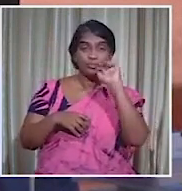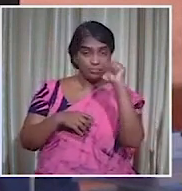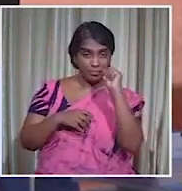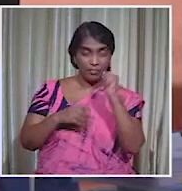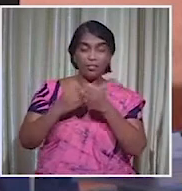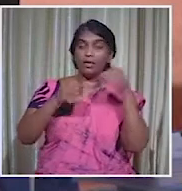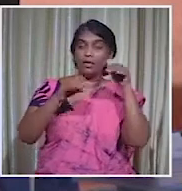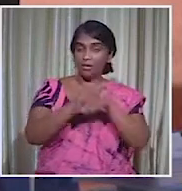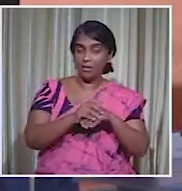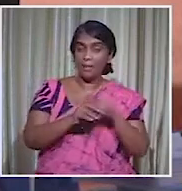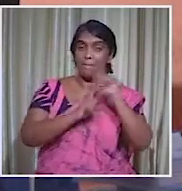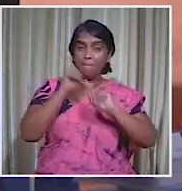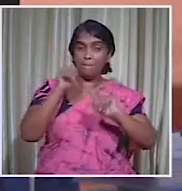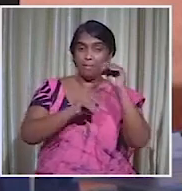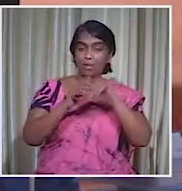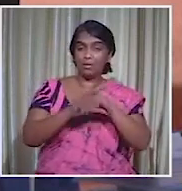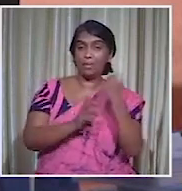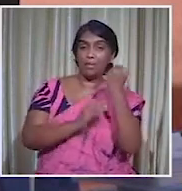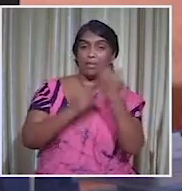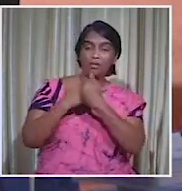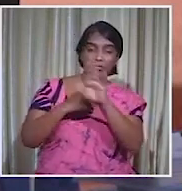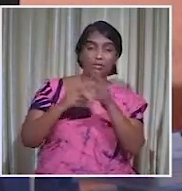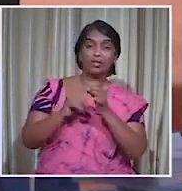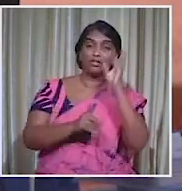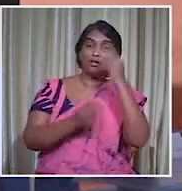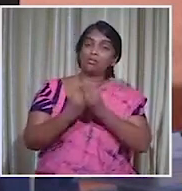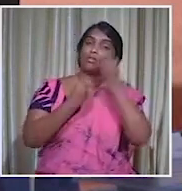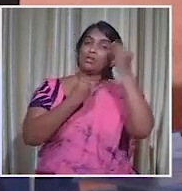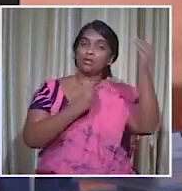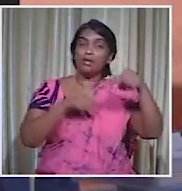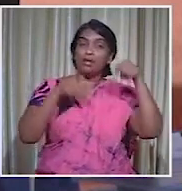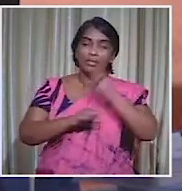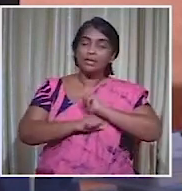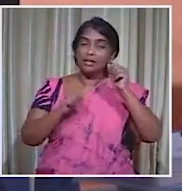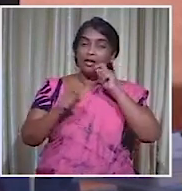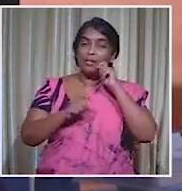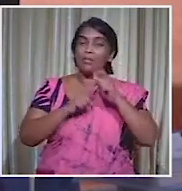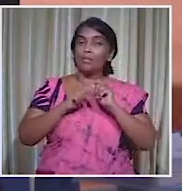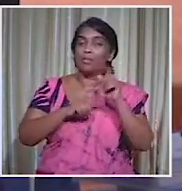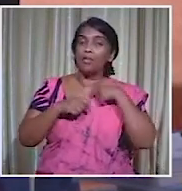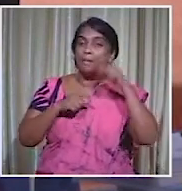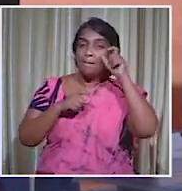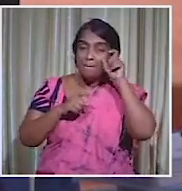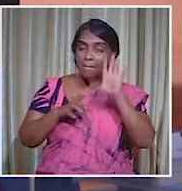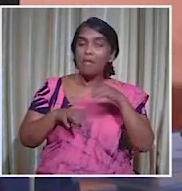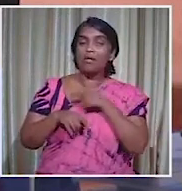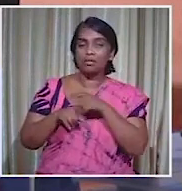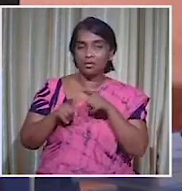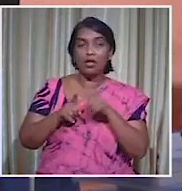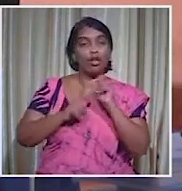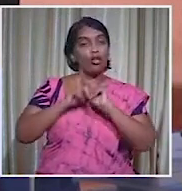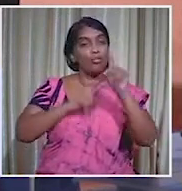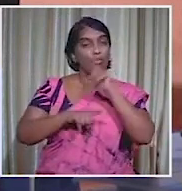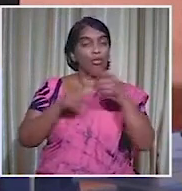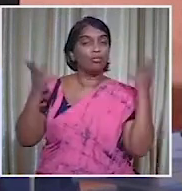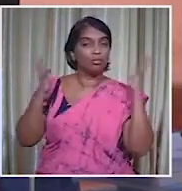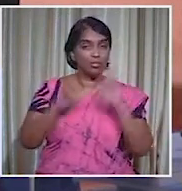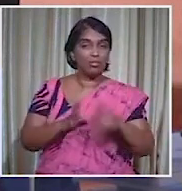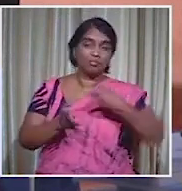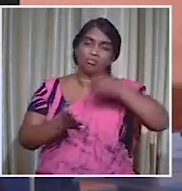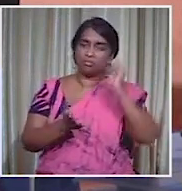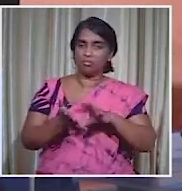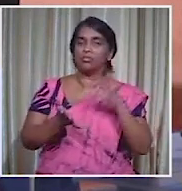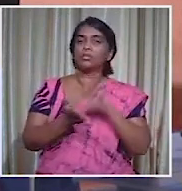ගිහිල්ලි වරලා පාර්ලිමේන්තුවේ තිබ්බ බලය එපා කියලා දීලා ජනාධිපතිවරයාට අද මෙතන ඇවිල්ලා අඬනවා මිනිස්සු බලාපොරොත්තුෙන් හිටියේ පාර්ලිමේන්තුව ආපු ගමන් තීන්දුවක්